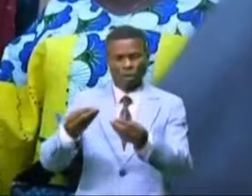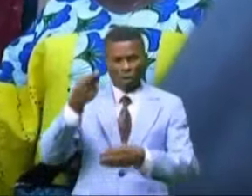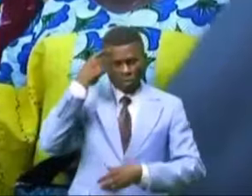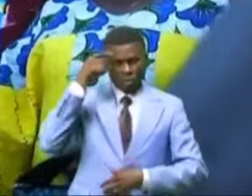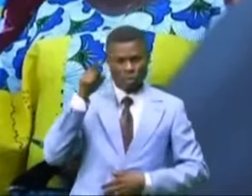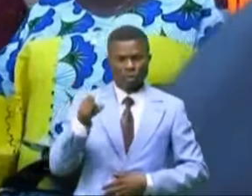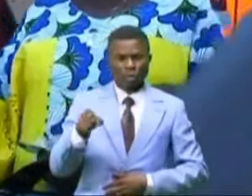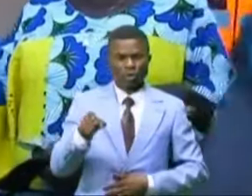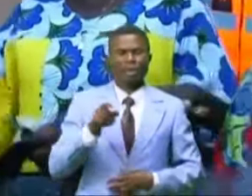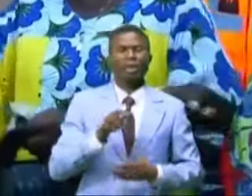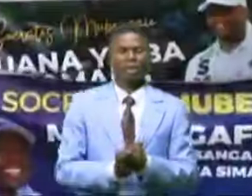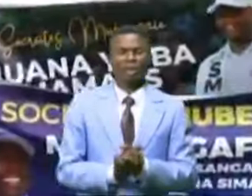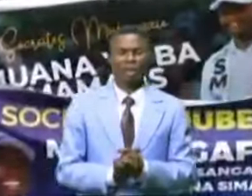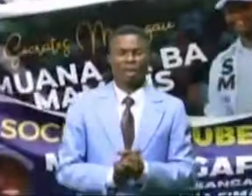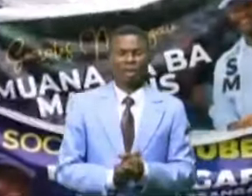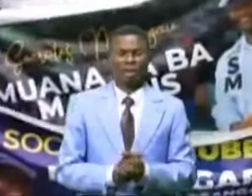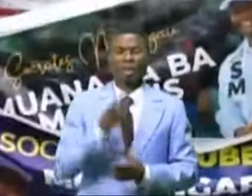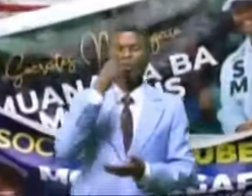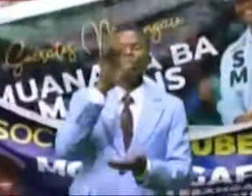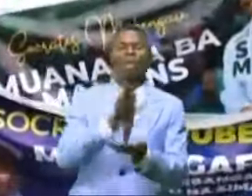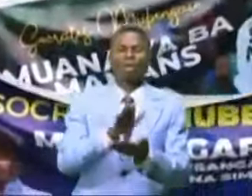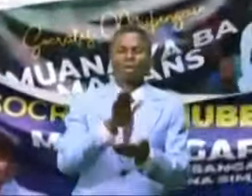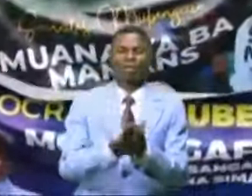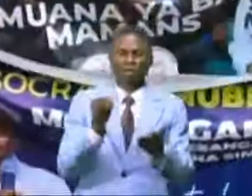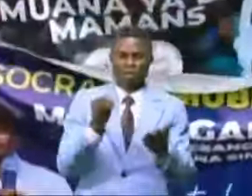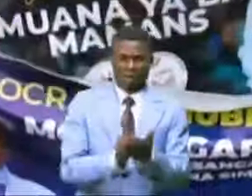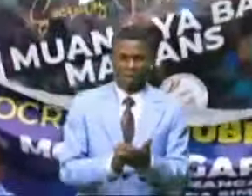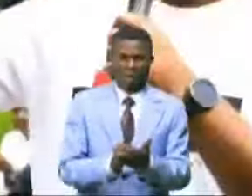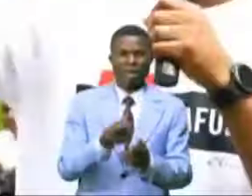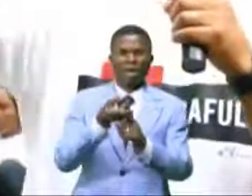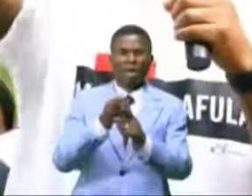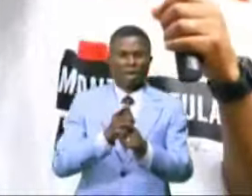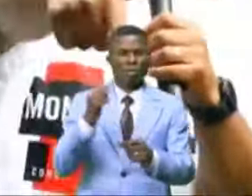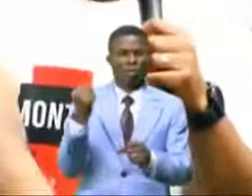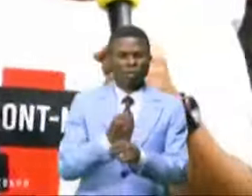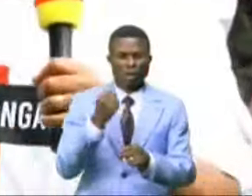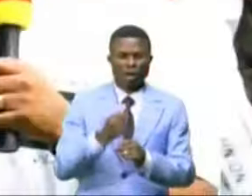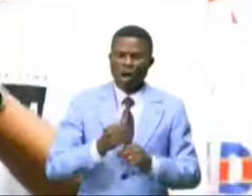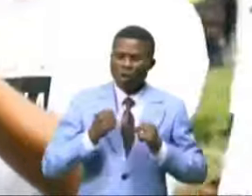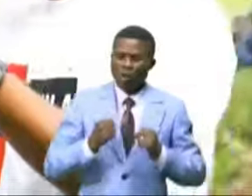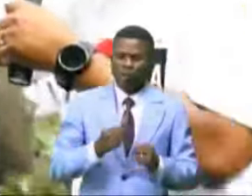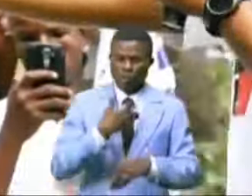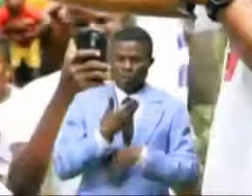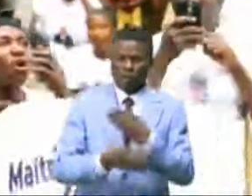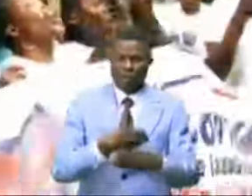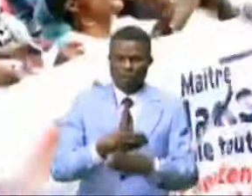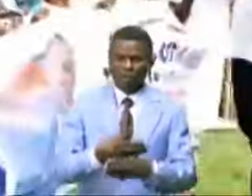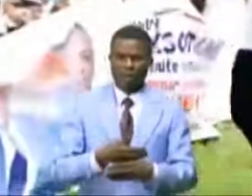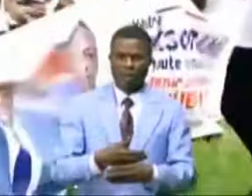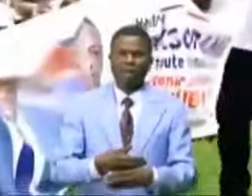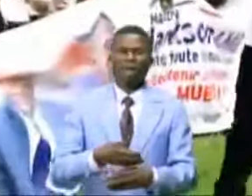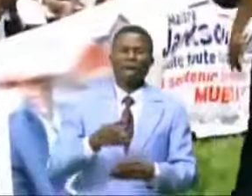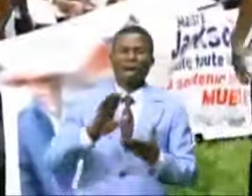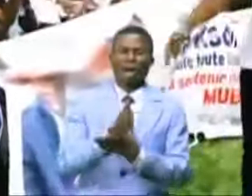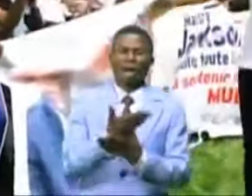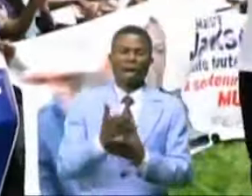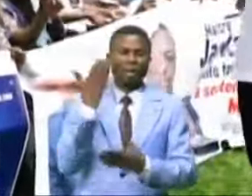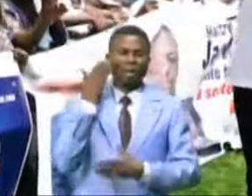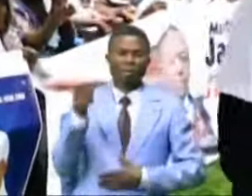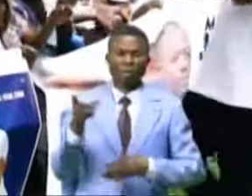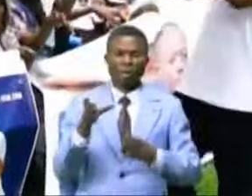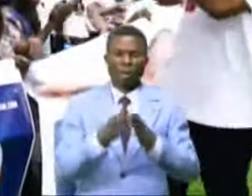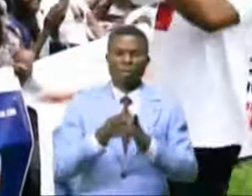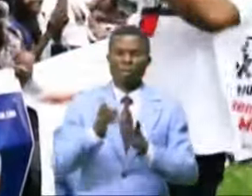en sa personne. Ses plébiscites et les fruits d'un travail abattu entre Socrate Mubengai